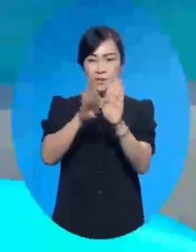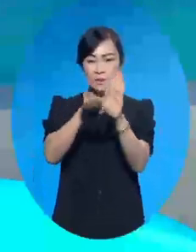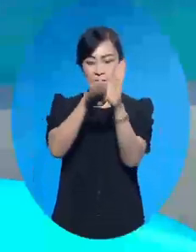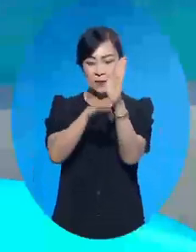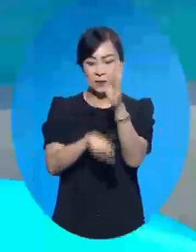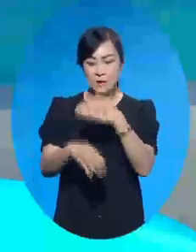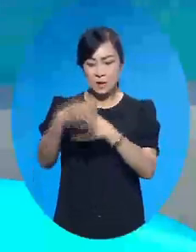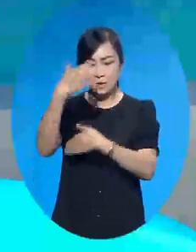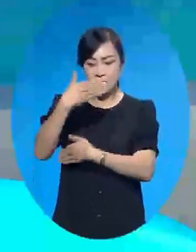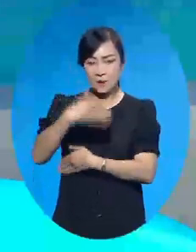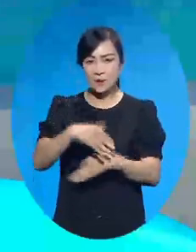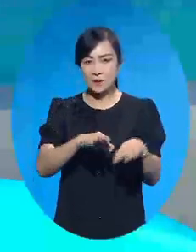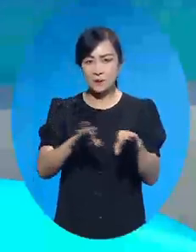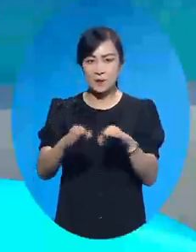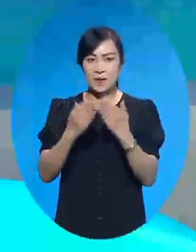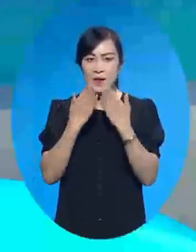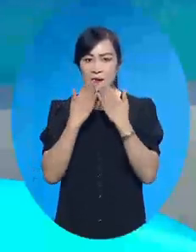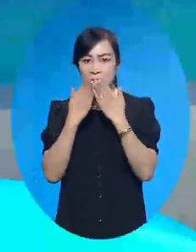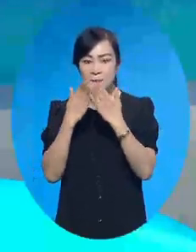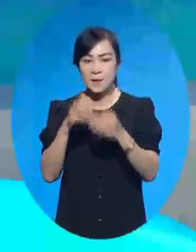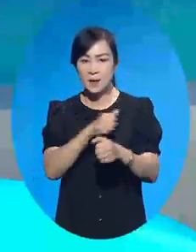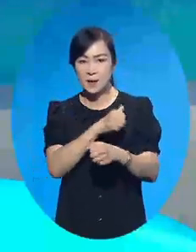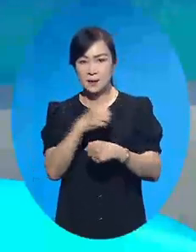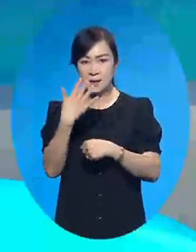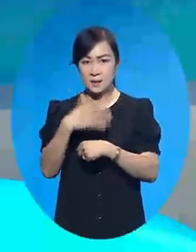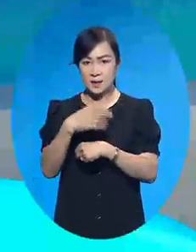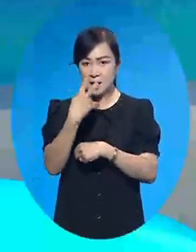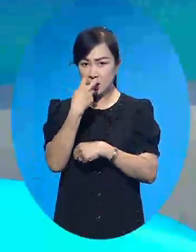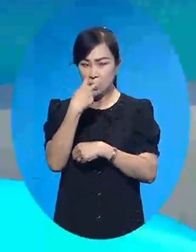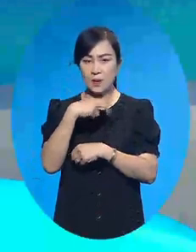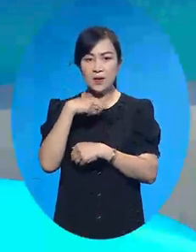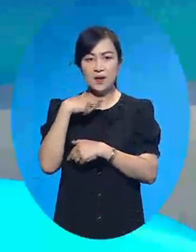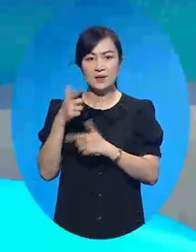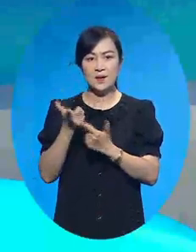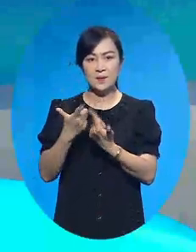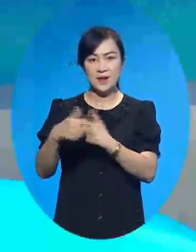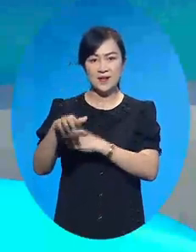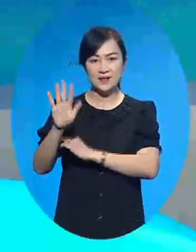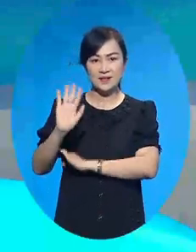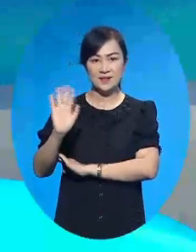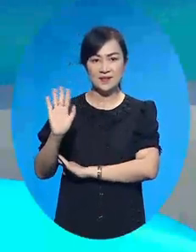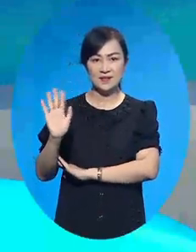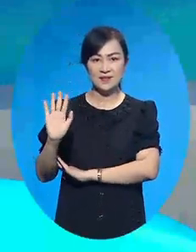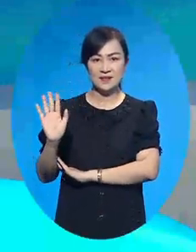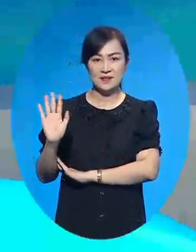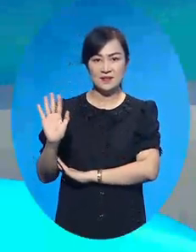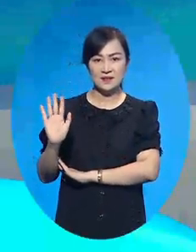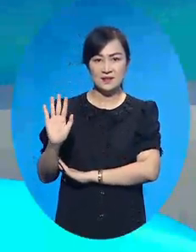khép lại bản tin buổi trưa của Đài Truyền hình Thành phố Hồ Chí Minh. Cảm ơn quý vị đã quan tâm theo dõi. Xin kính chào tạm biệt.